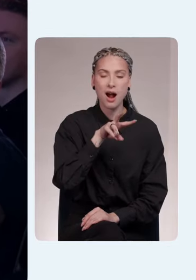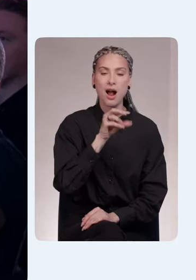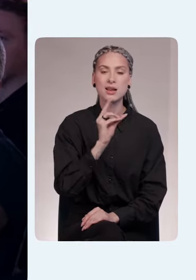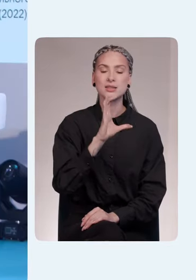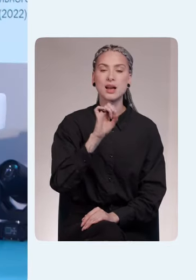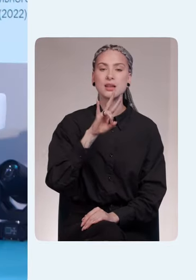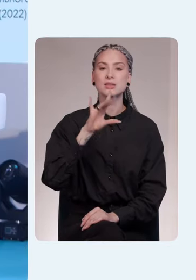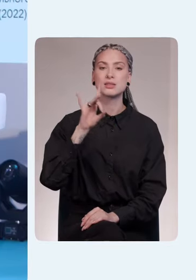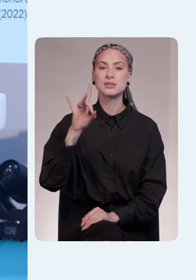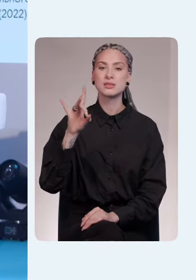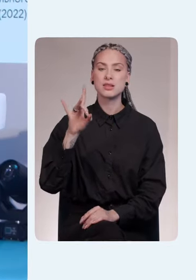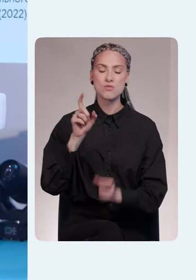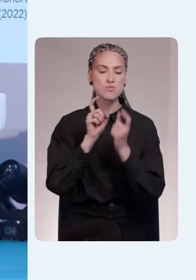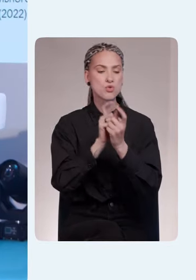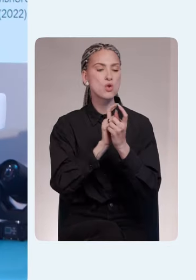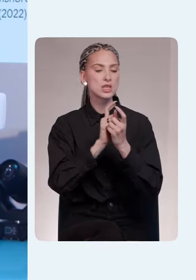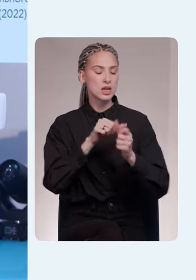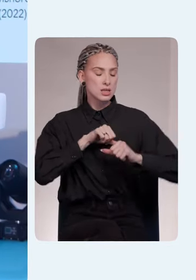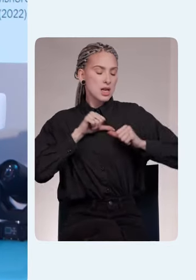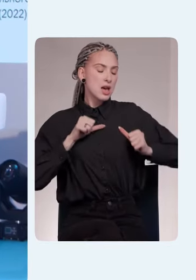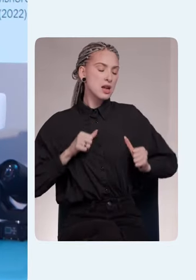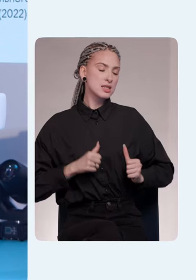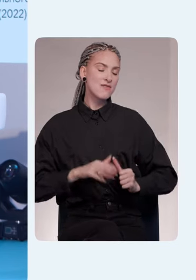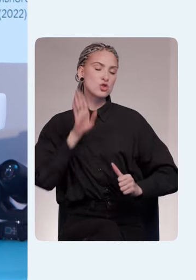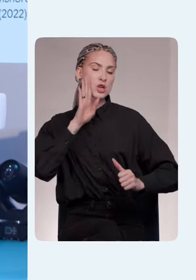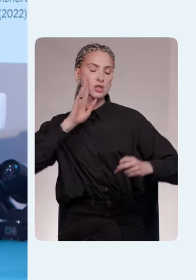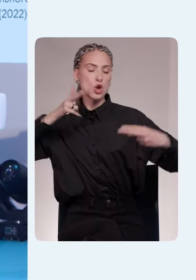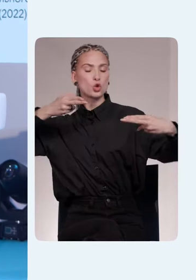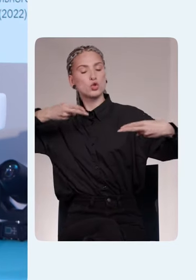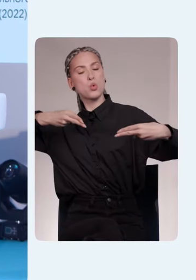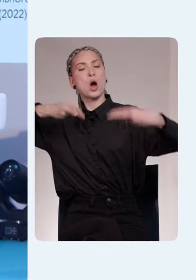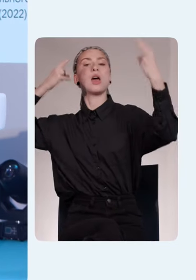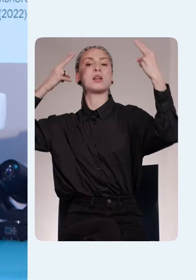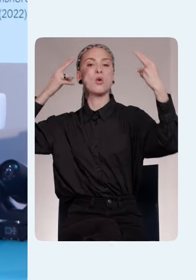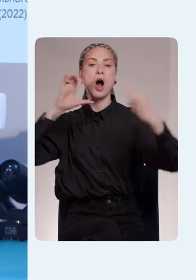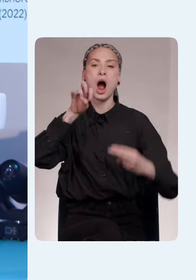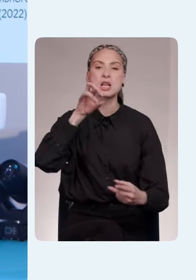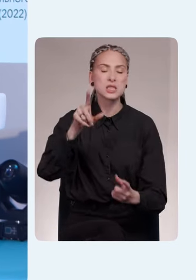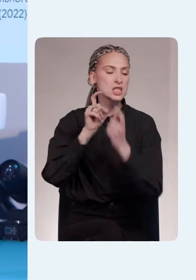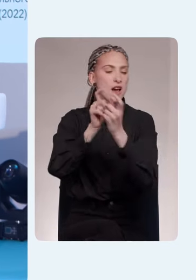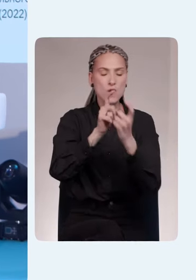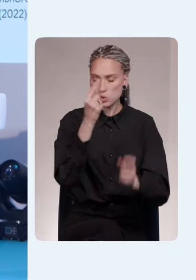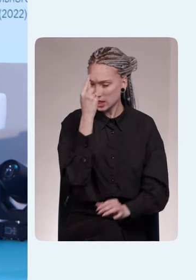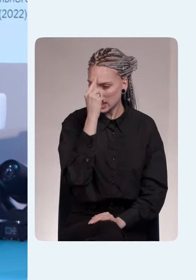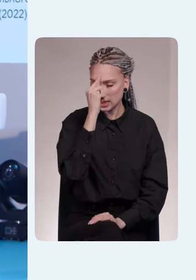Александр борется за сердце своей женщины на дуэли. Александр